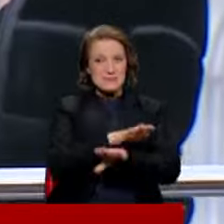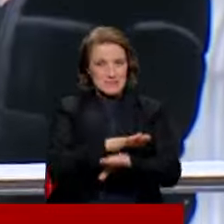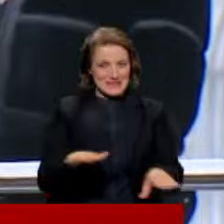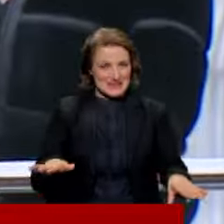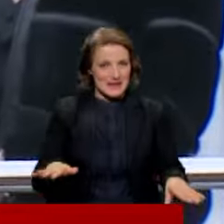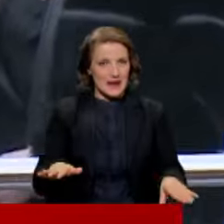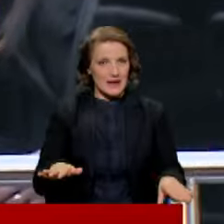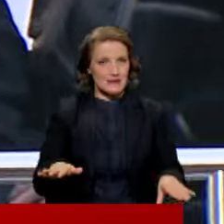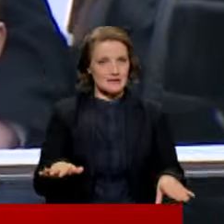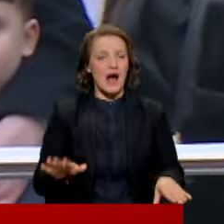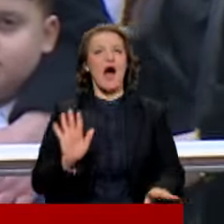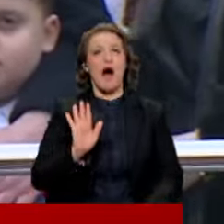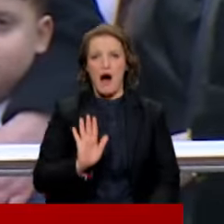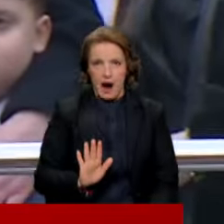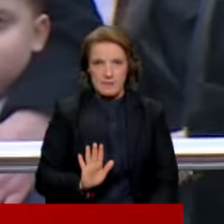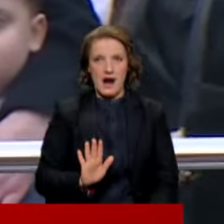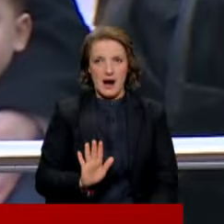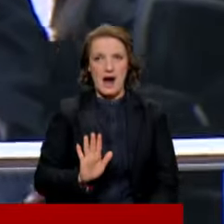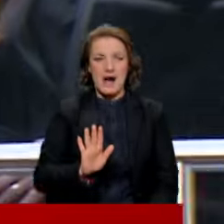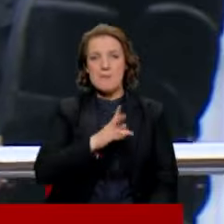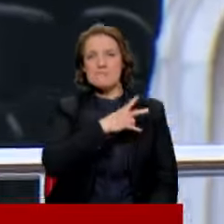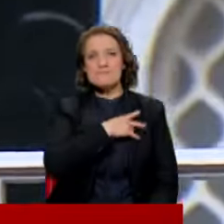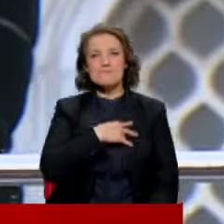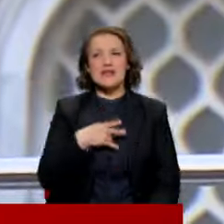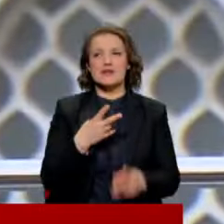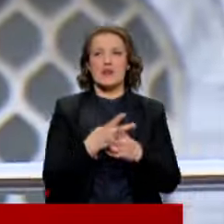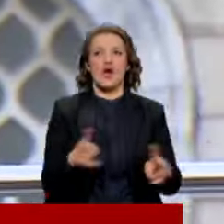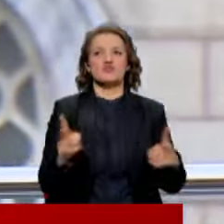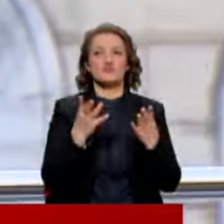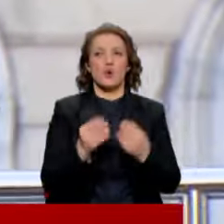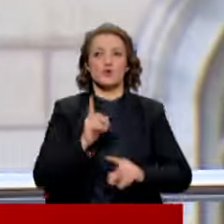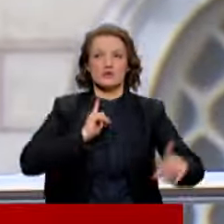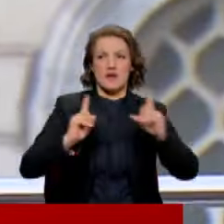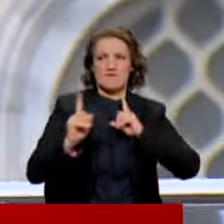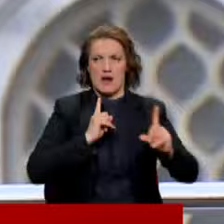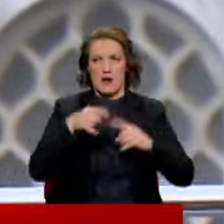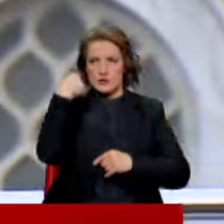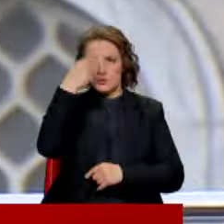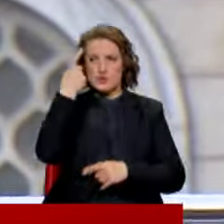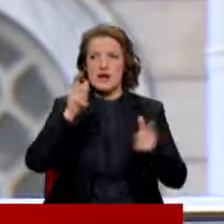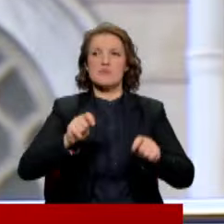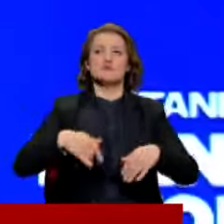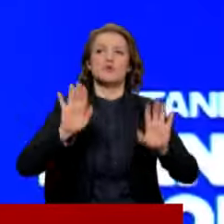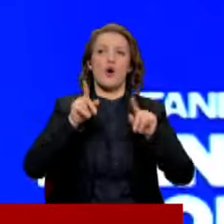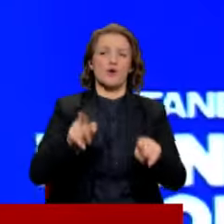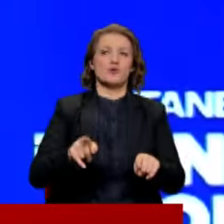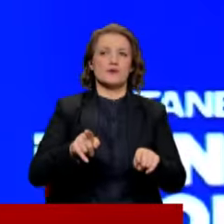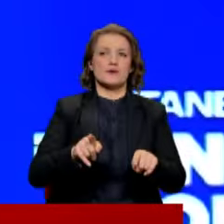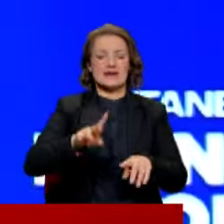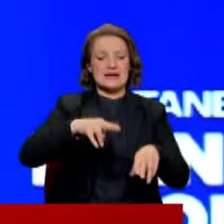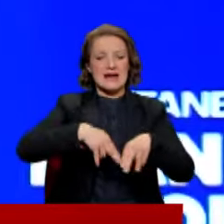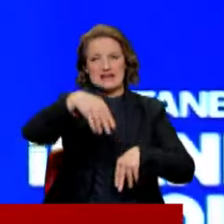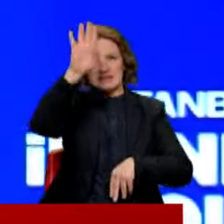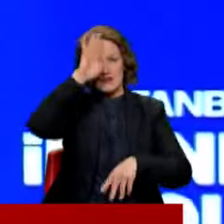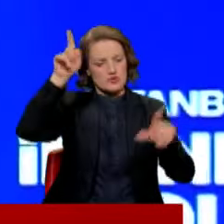tamamlandı ama belediyenin açmış olduğu davalardan dolayı yapılmıyor. Kanal